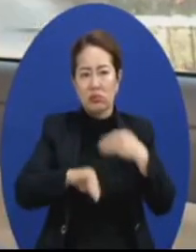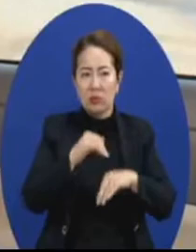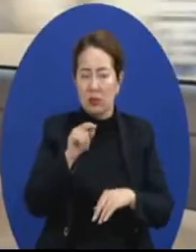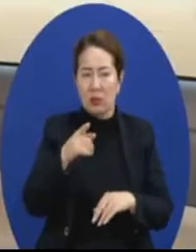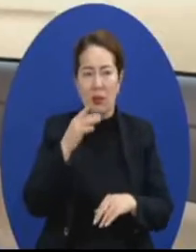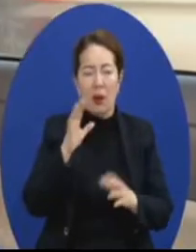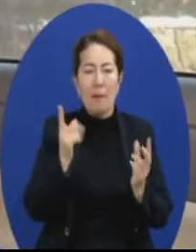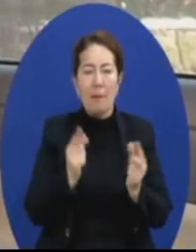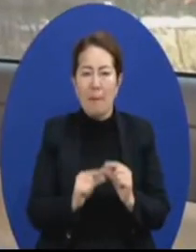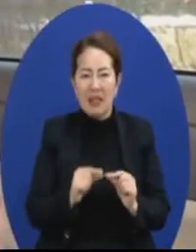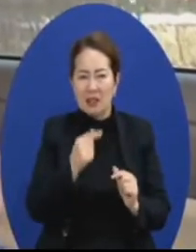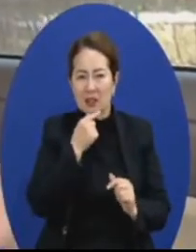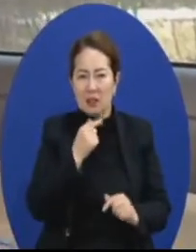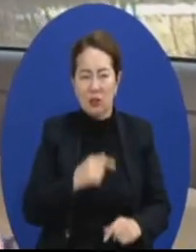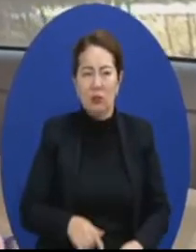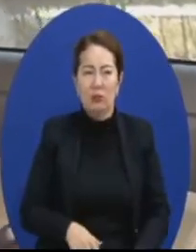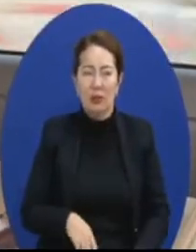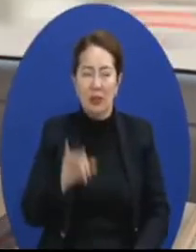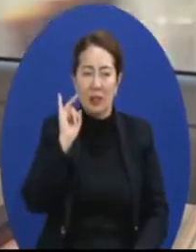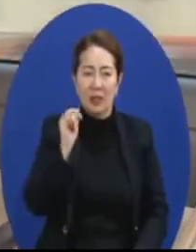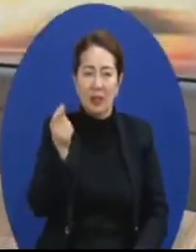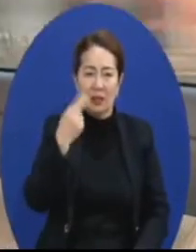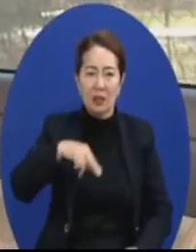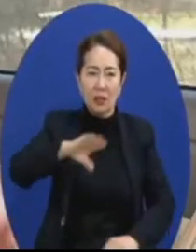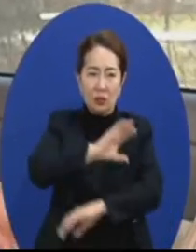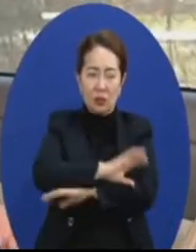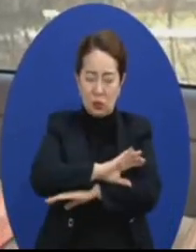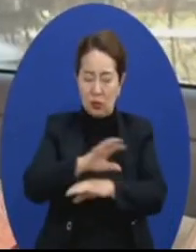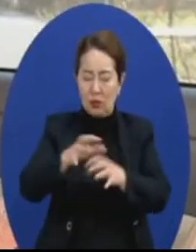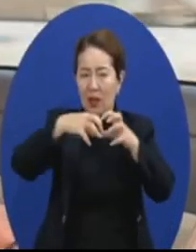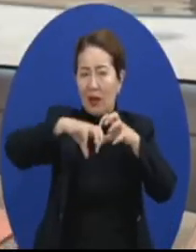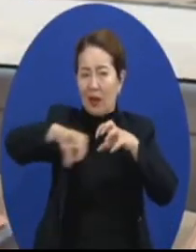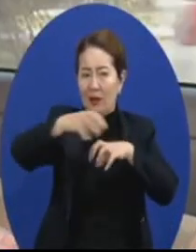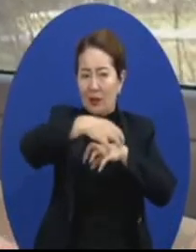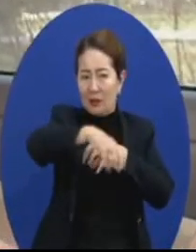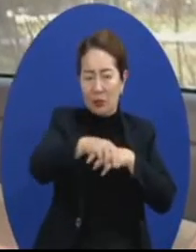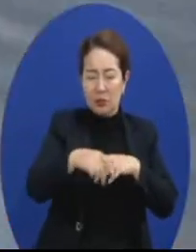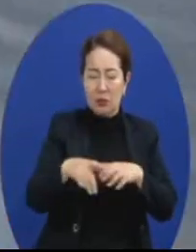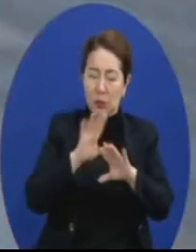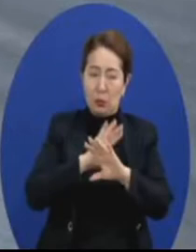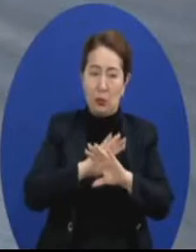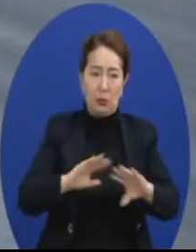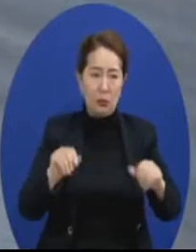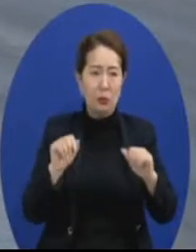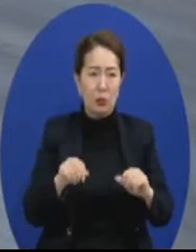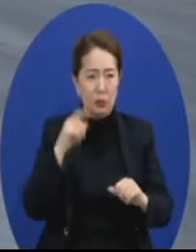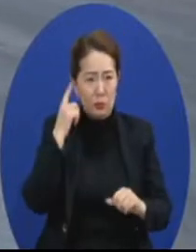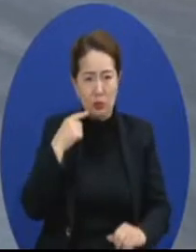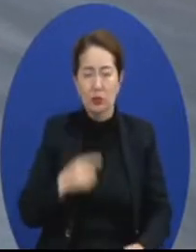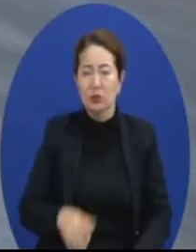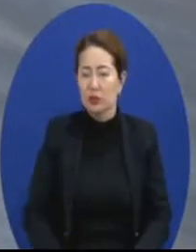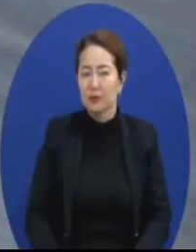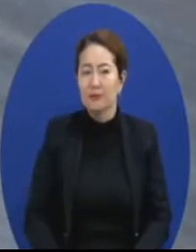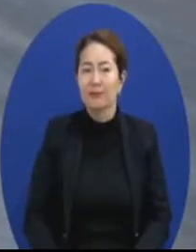багсахгүй. Ихтэй сургуулиудыг л гадагш нь болгоо арай зэрх юм болох юм болов уу гэж боддог.